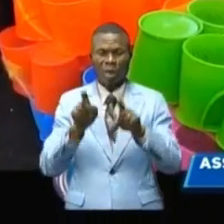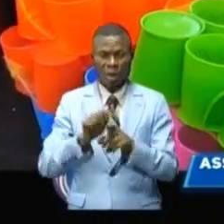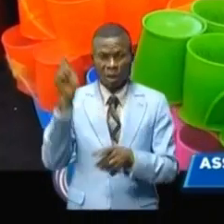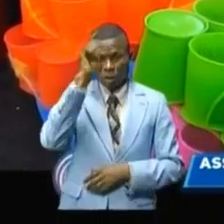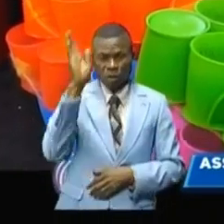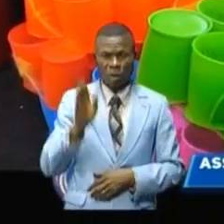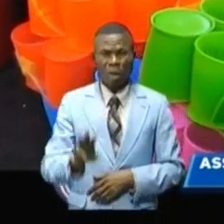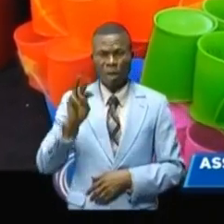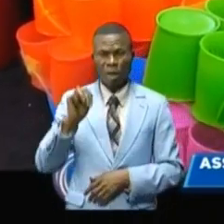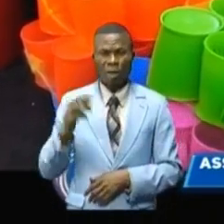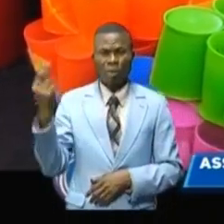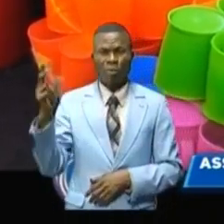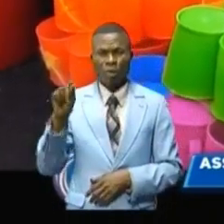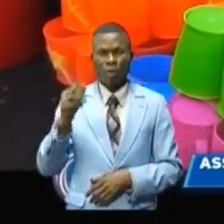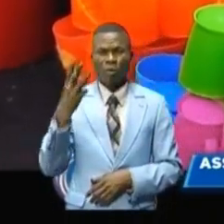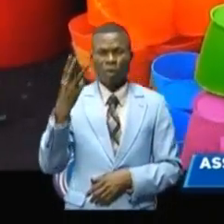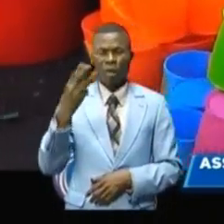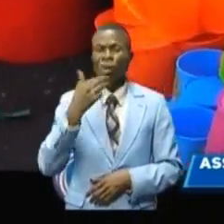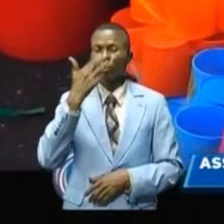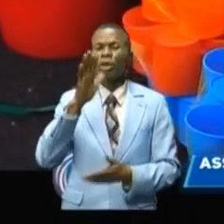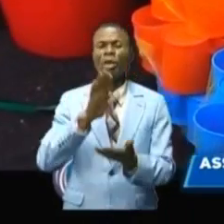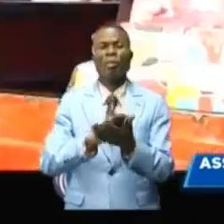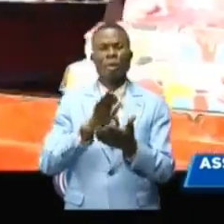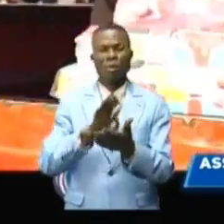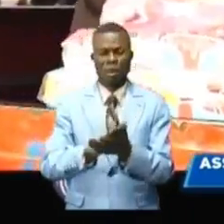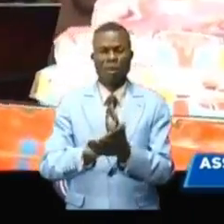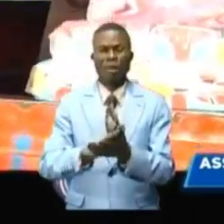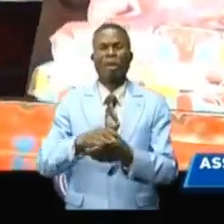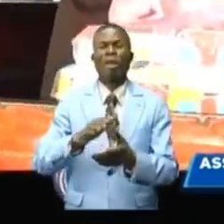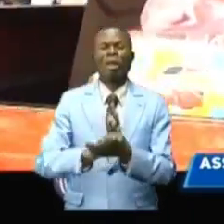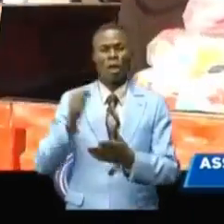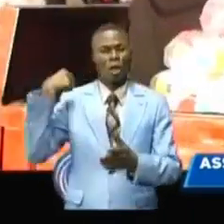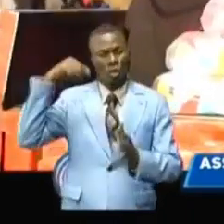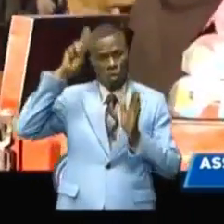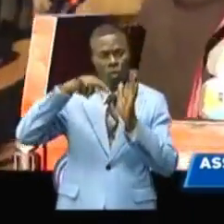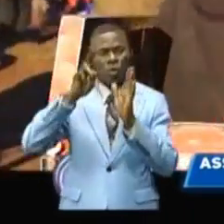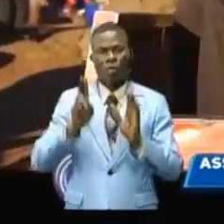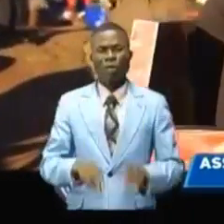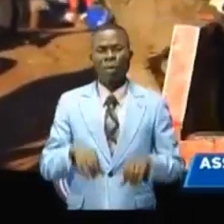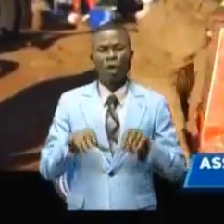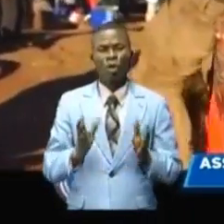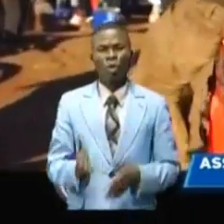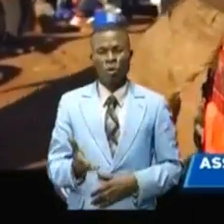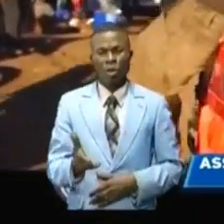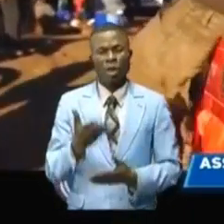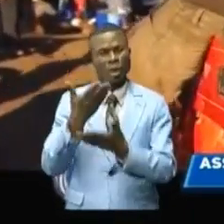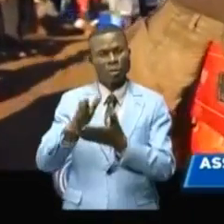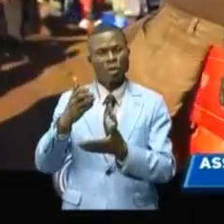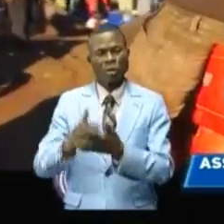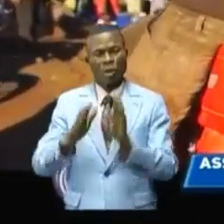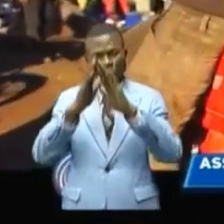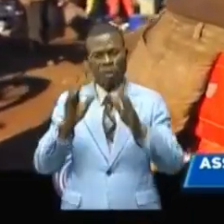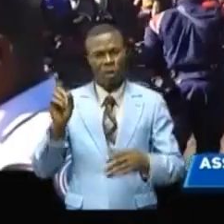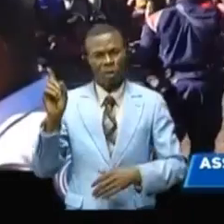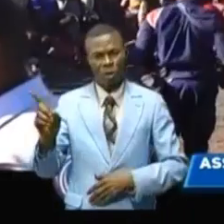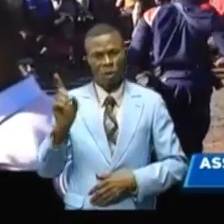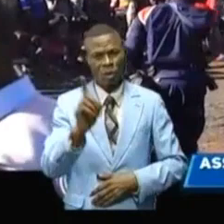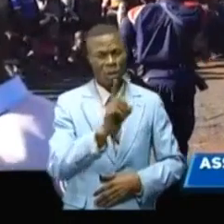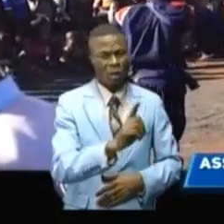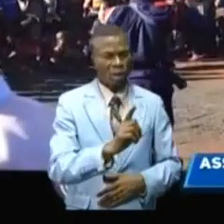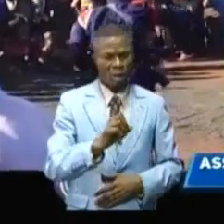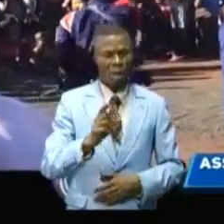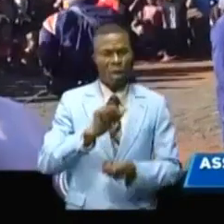ont remercié le gouvernement congolais pour cette assistance. Cette distribution se passe ménage par ménage pour éviter